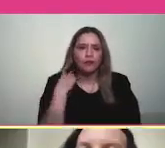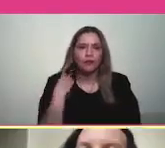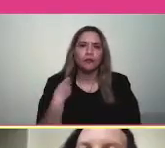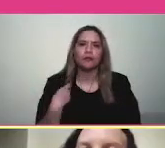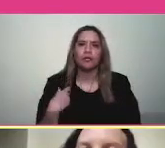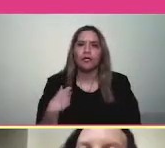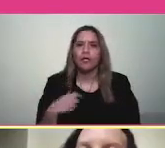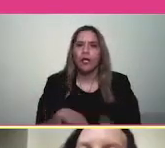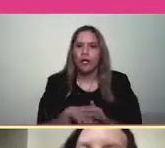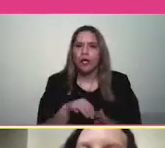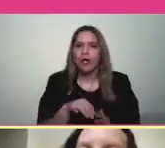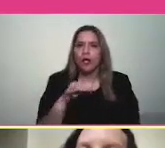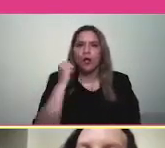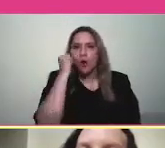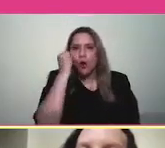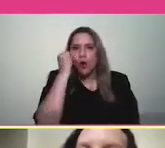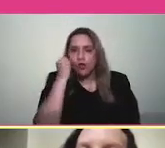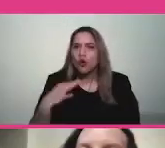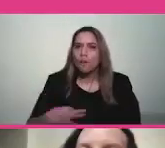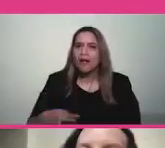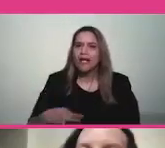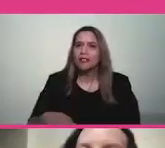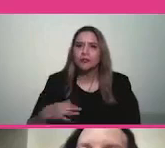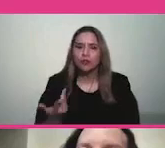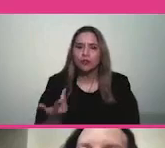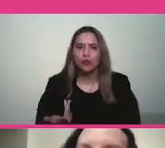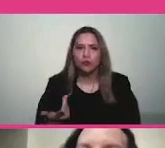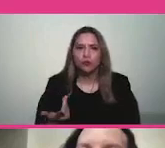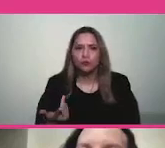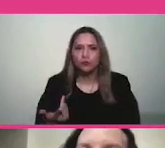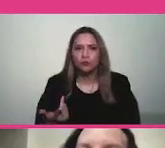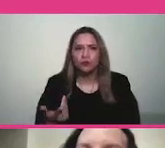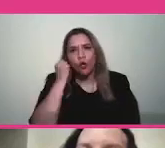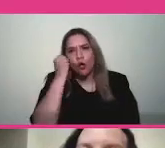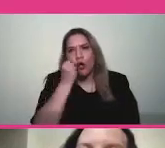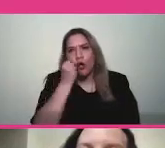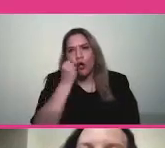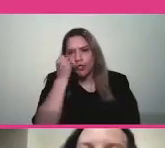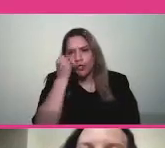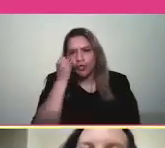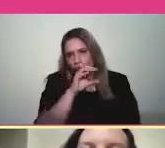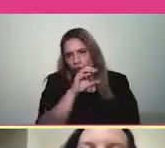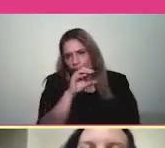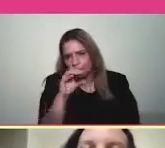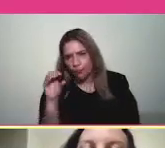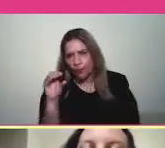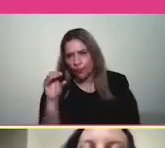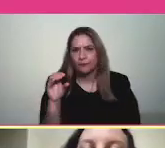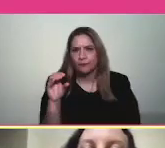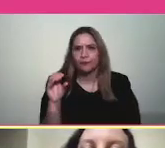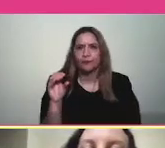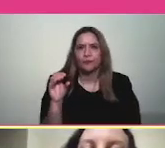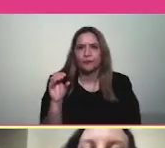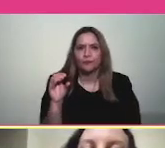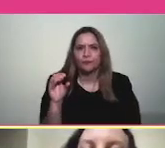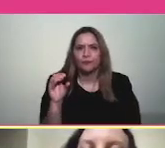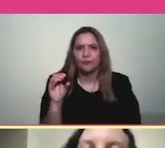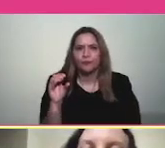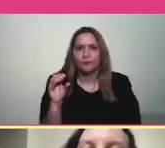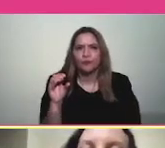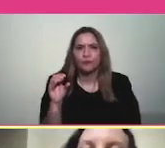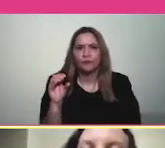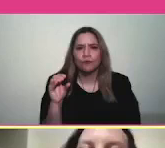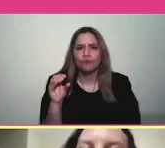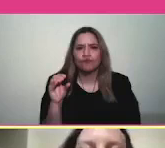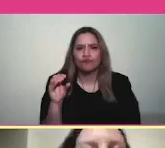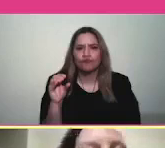Προς το πράσινο ή προς το κόκκινο? Προς το κόκκινο. Προς το κόκκινο. Ωραία, εδώ λοιπόν προς το